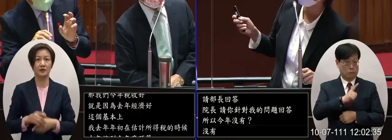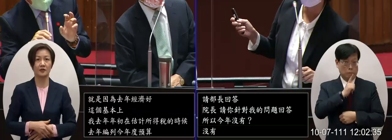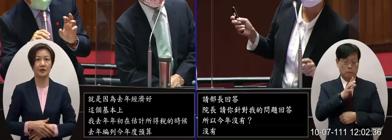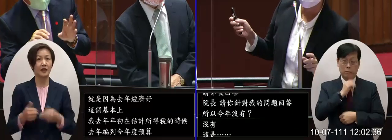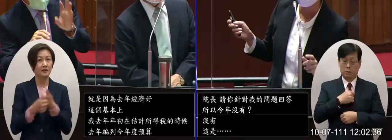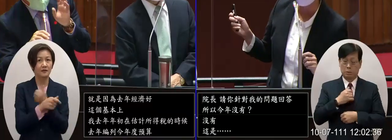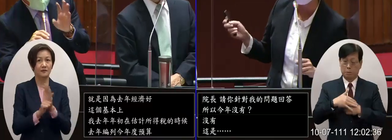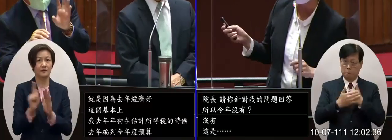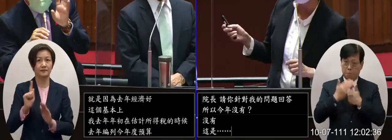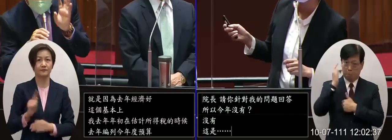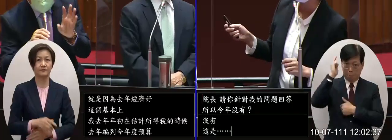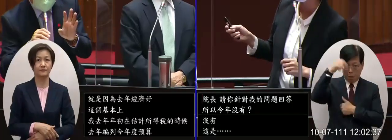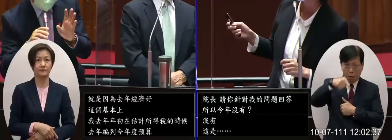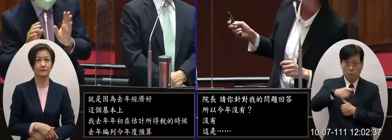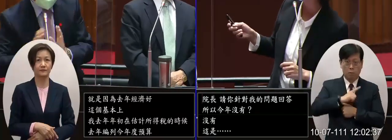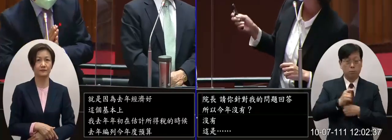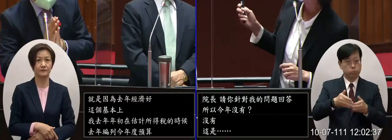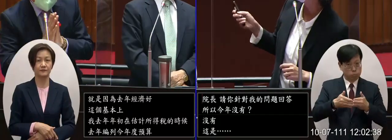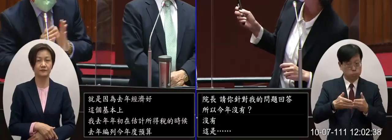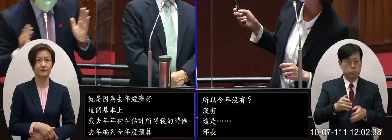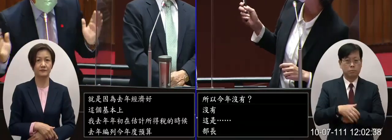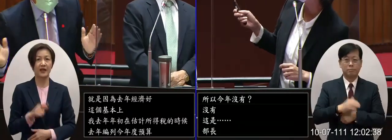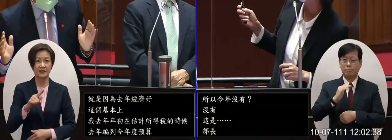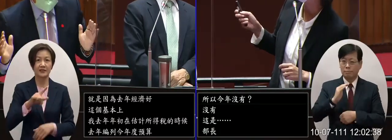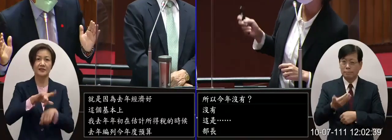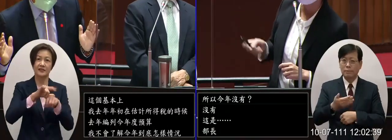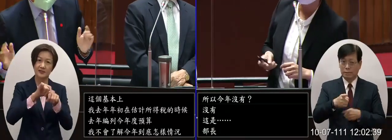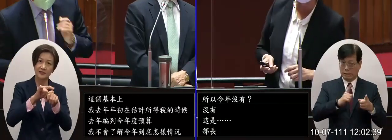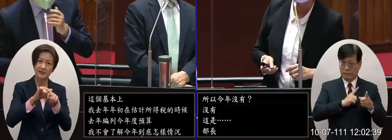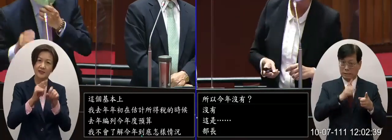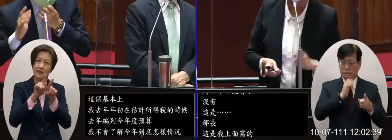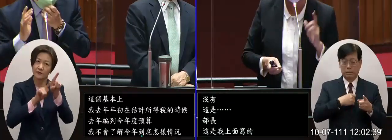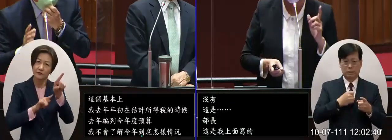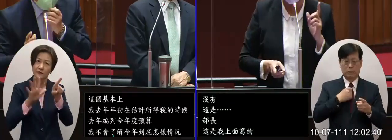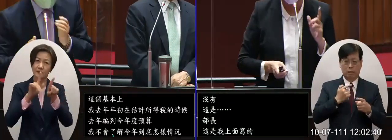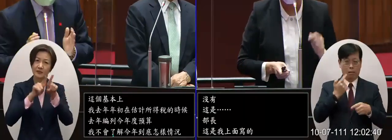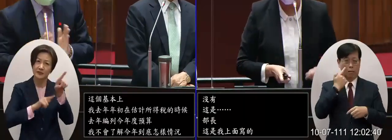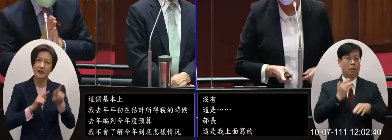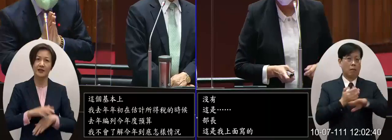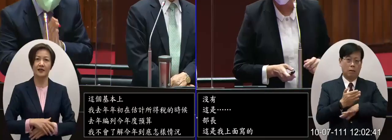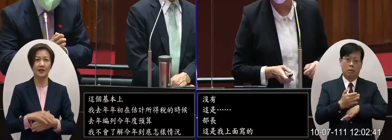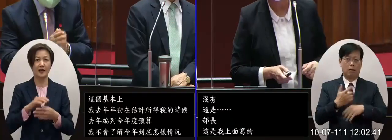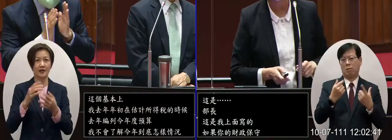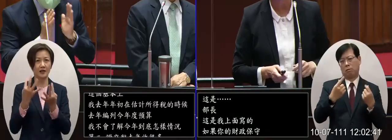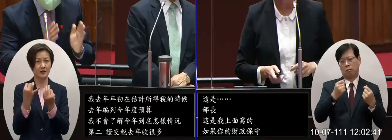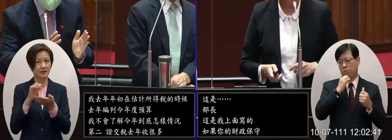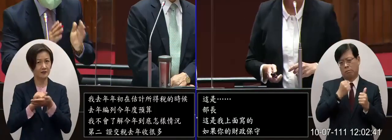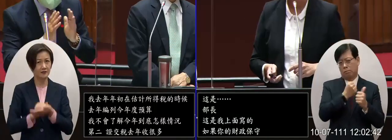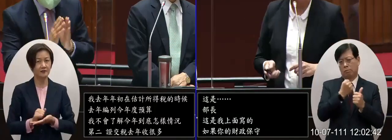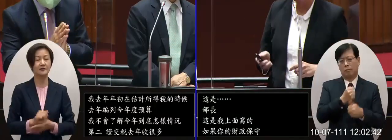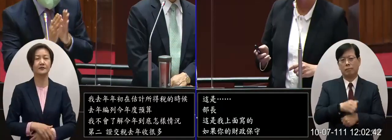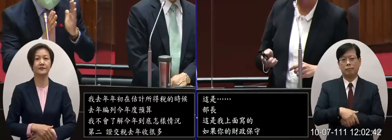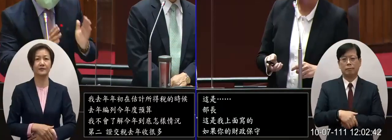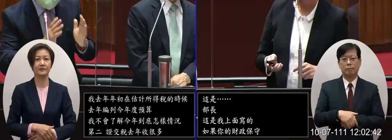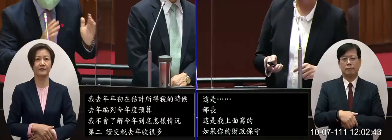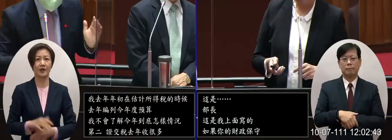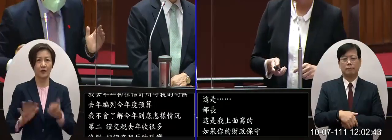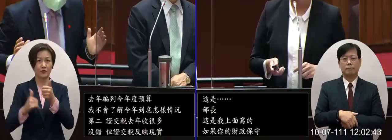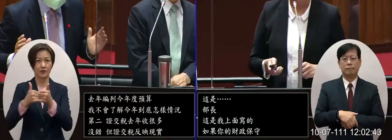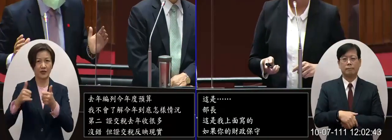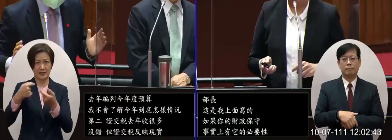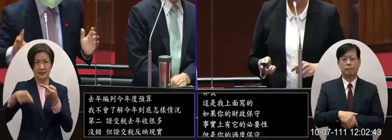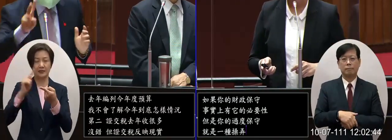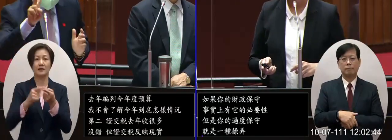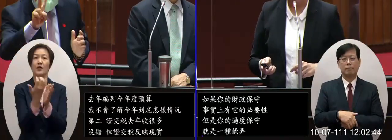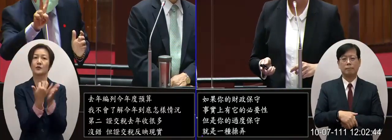济 的 现实、啊、所以基本上这个是时间落后的问题。 过度保守， 委员，你要了解整个预算